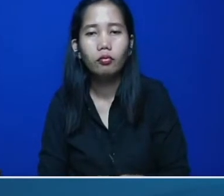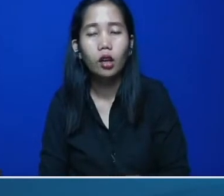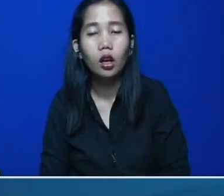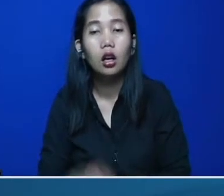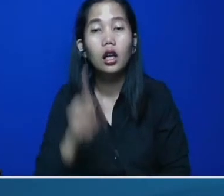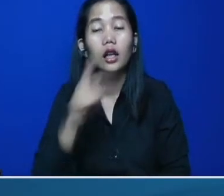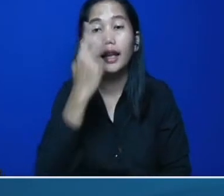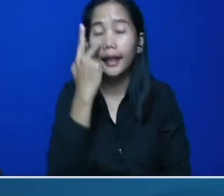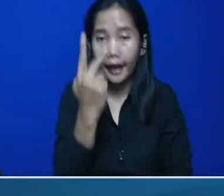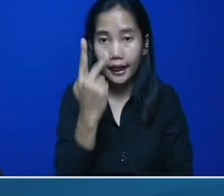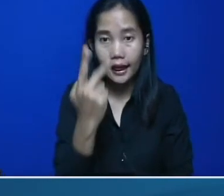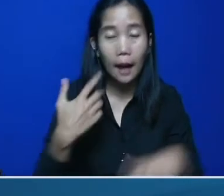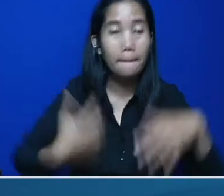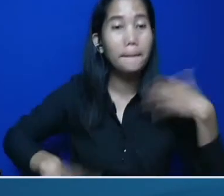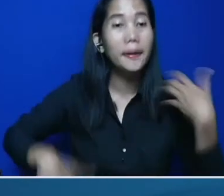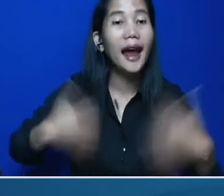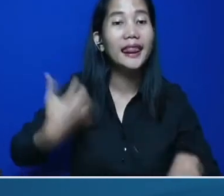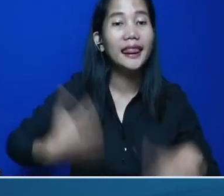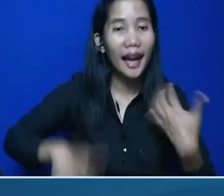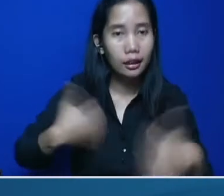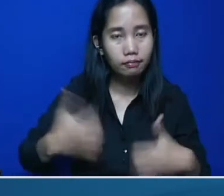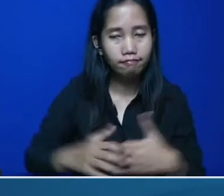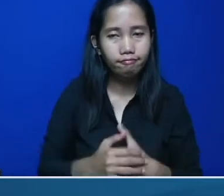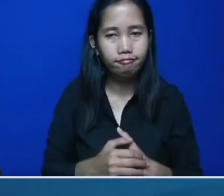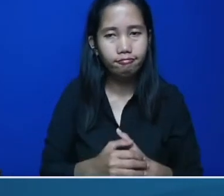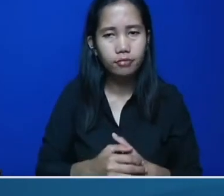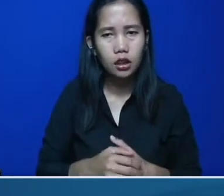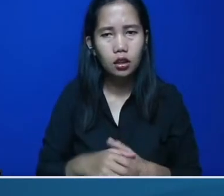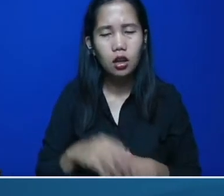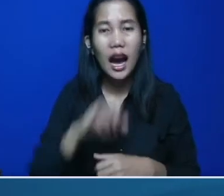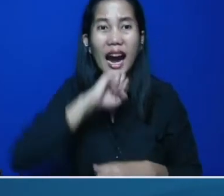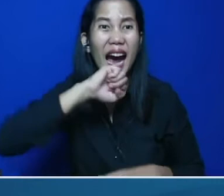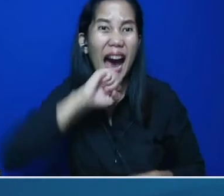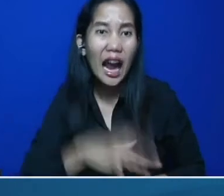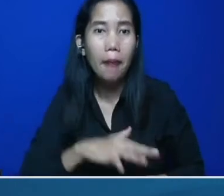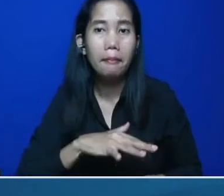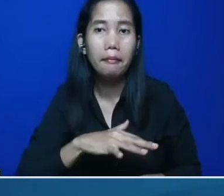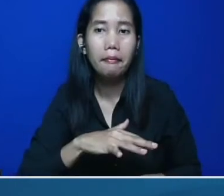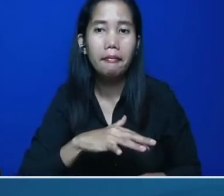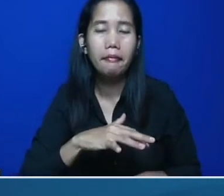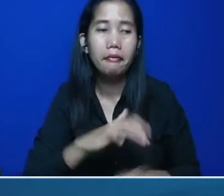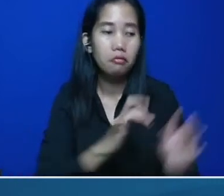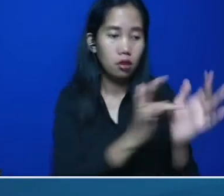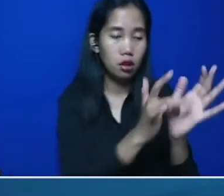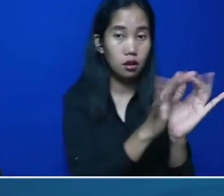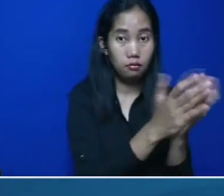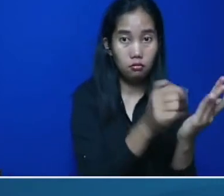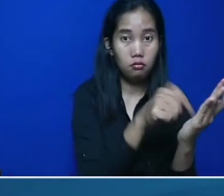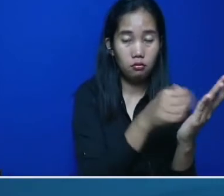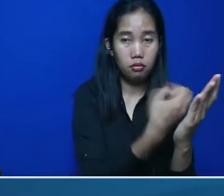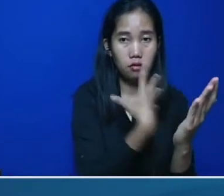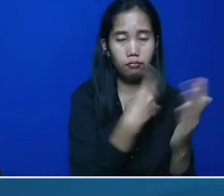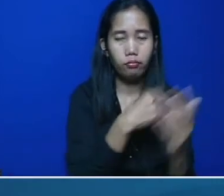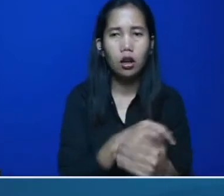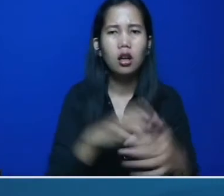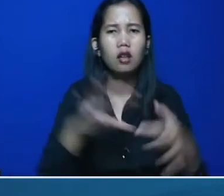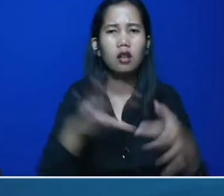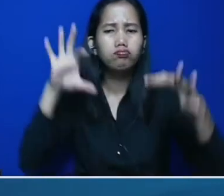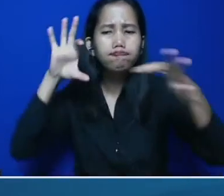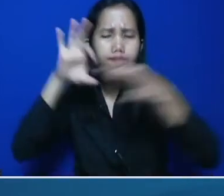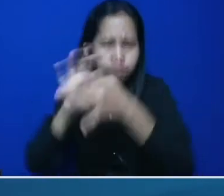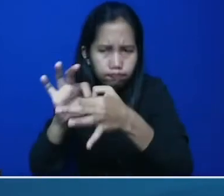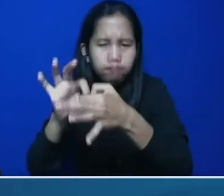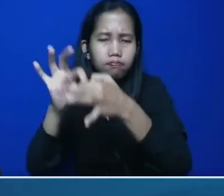alkitab Allah menghubungkan makanan haram dengan penyembahan ilah contohnya